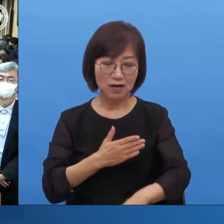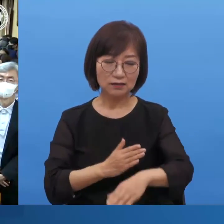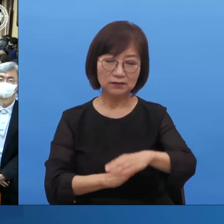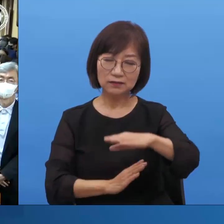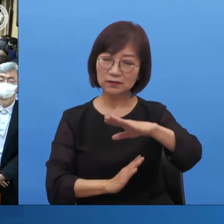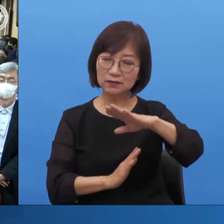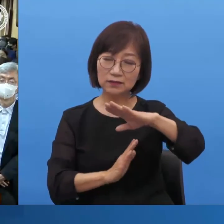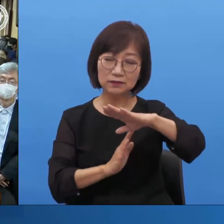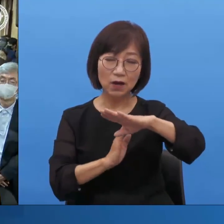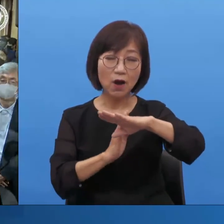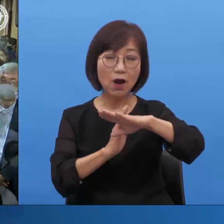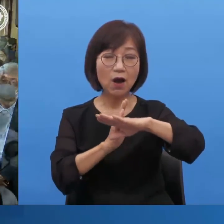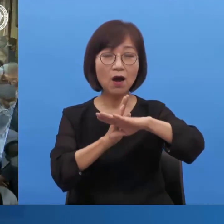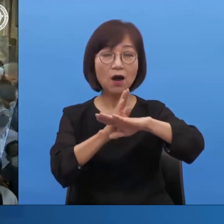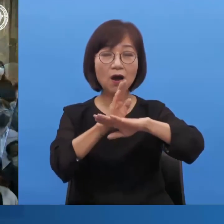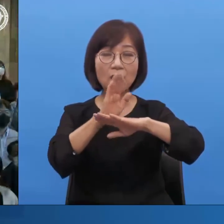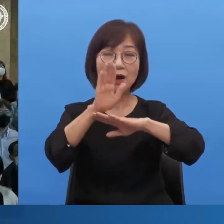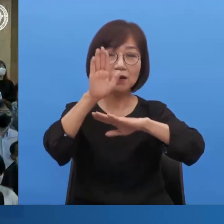나를